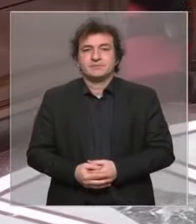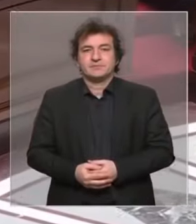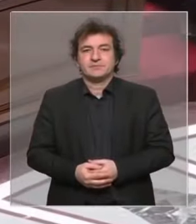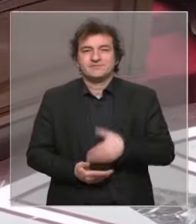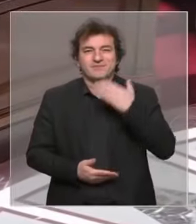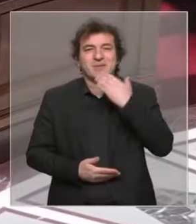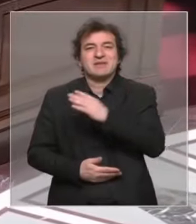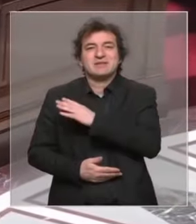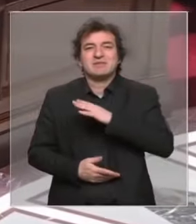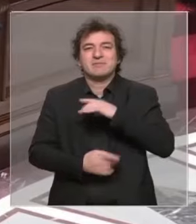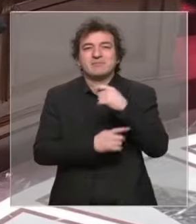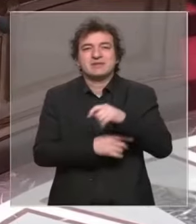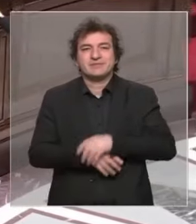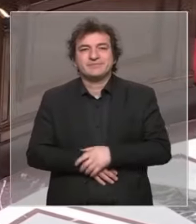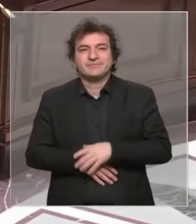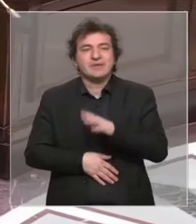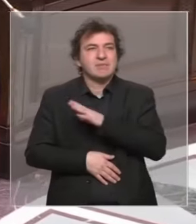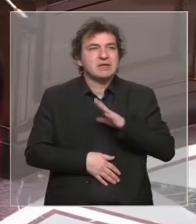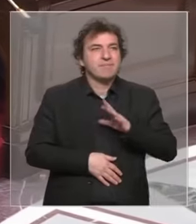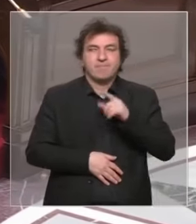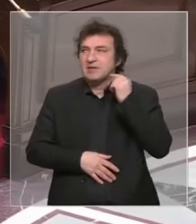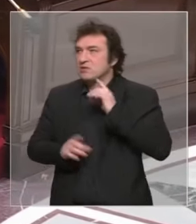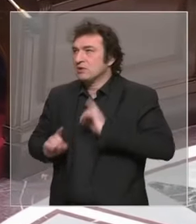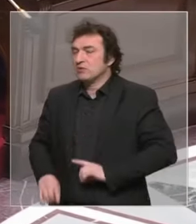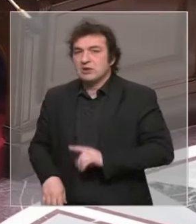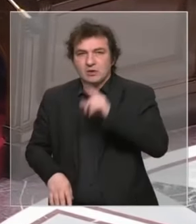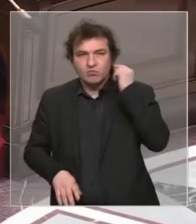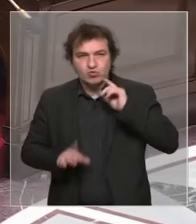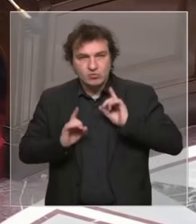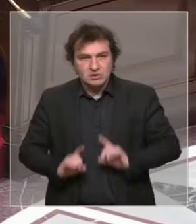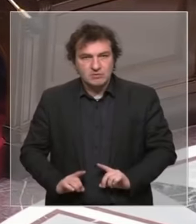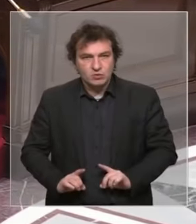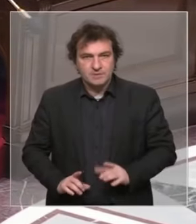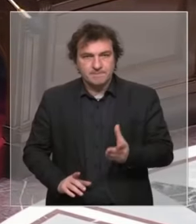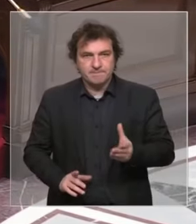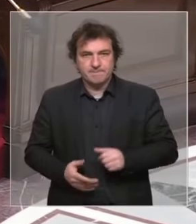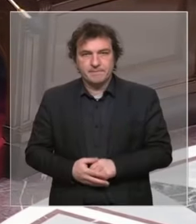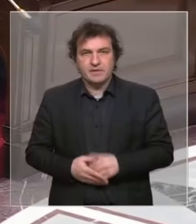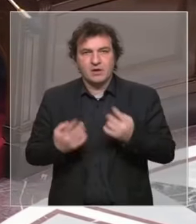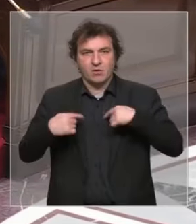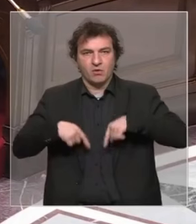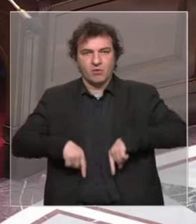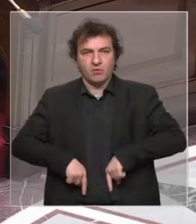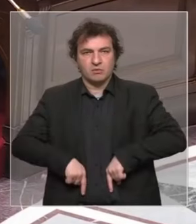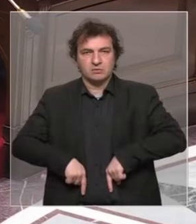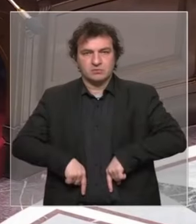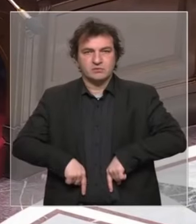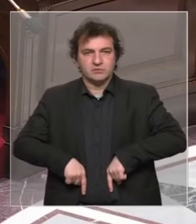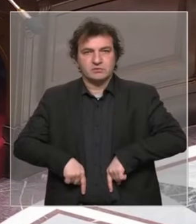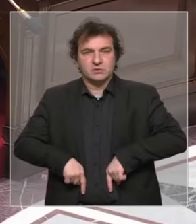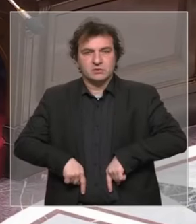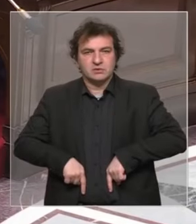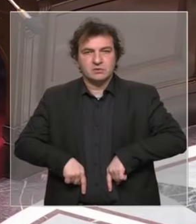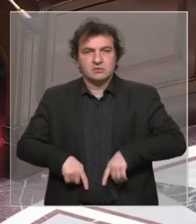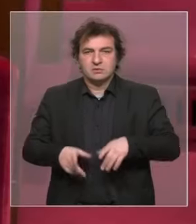Merci Madame la Présidente, Mesdames et Messieurs les députés, Monsieur le député Sébastien Jumel. Le gouvernement prend acte de